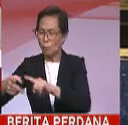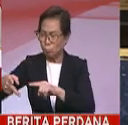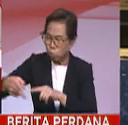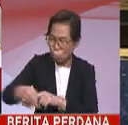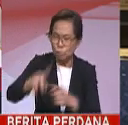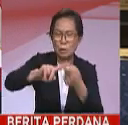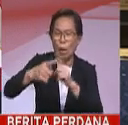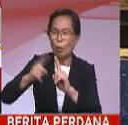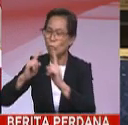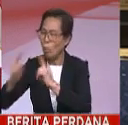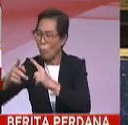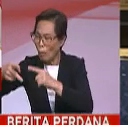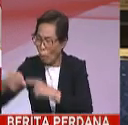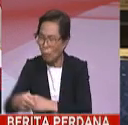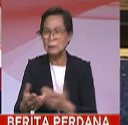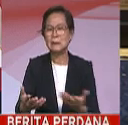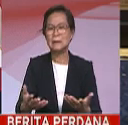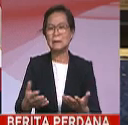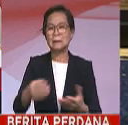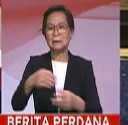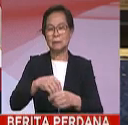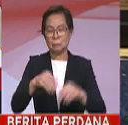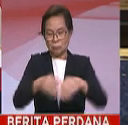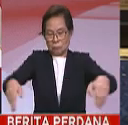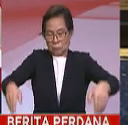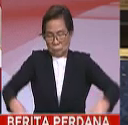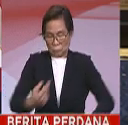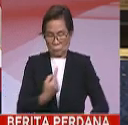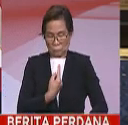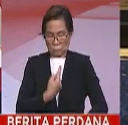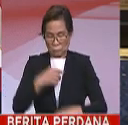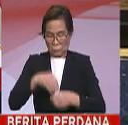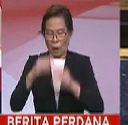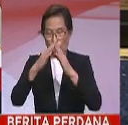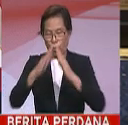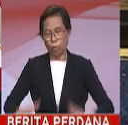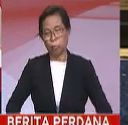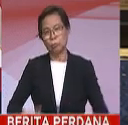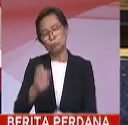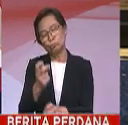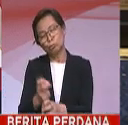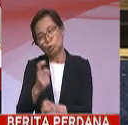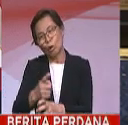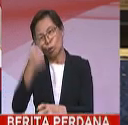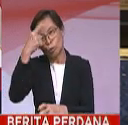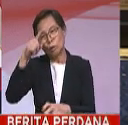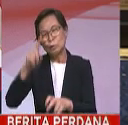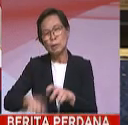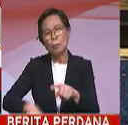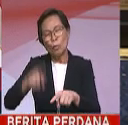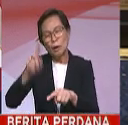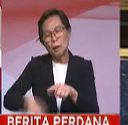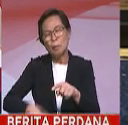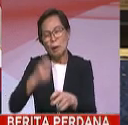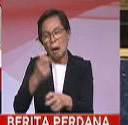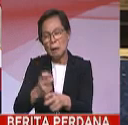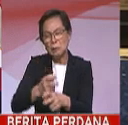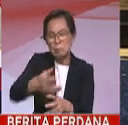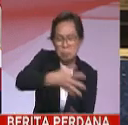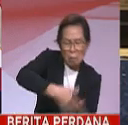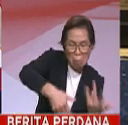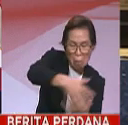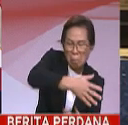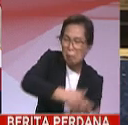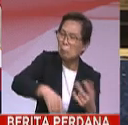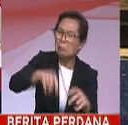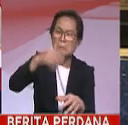rakan-rakan, berada dalam isolasi di rumah dan kesukaran untuk melakukan aktiviti sosial di